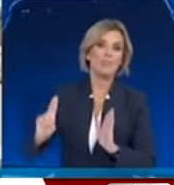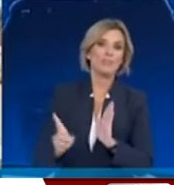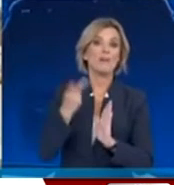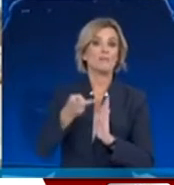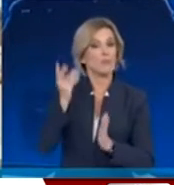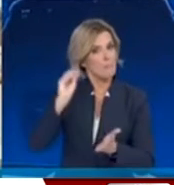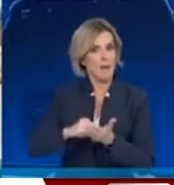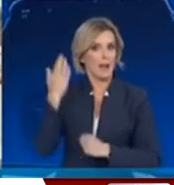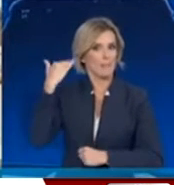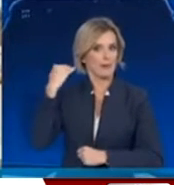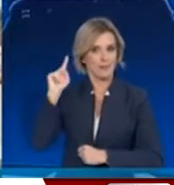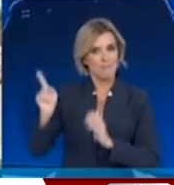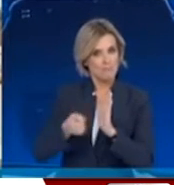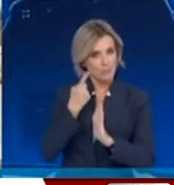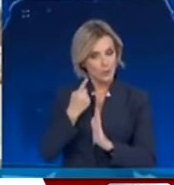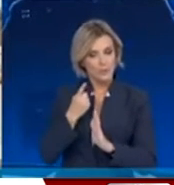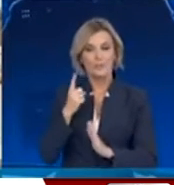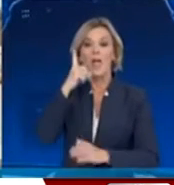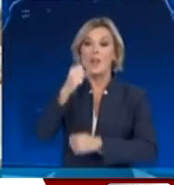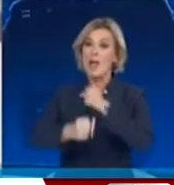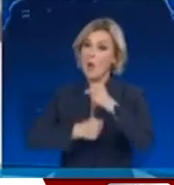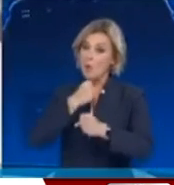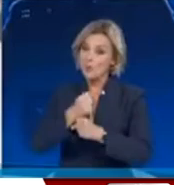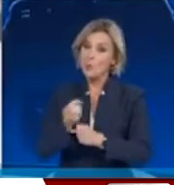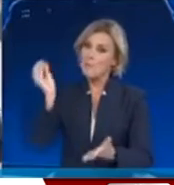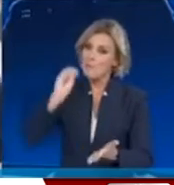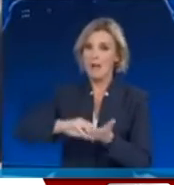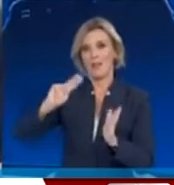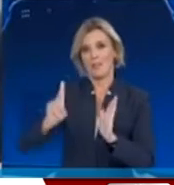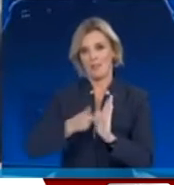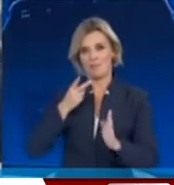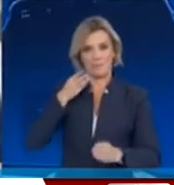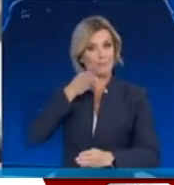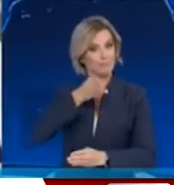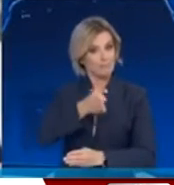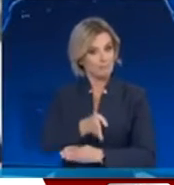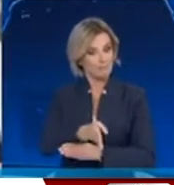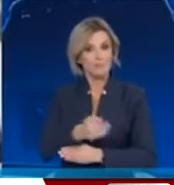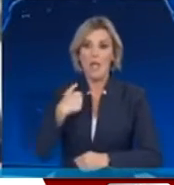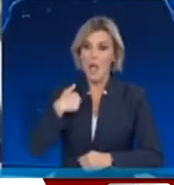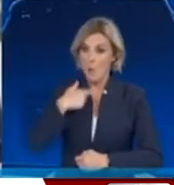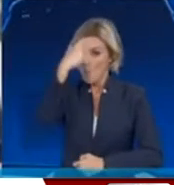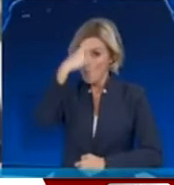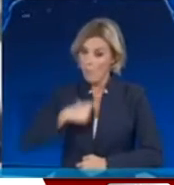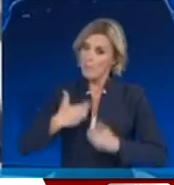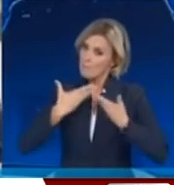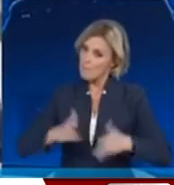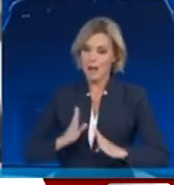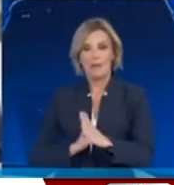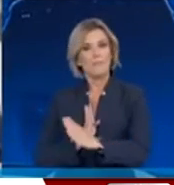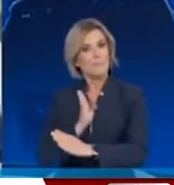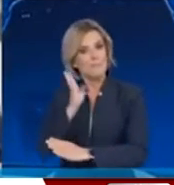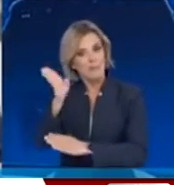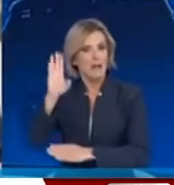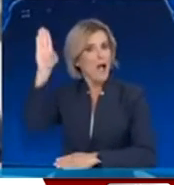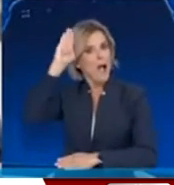και ο Υπουργός Εξωτερικών των ΗΠΑ, ο οποίος τόνισε πως βρίσκονται στο απόγειό τους. Ο Έλληνας Πρωθυπουργός κατά την ομιλία του έκανε